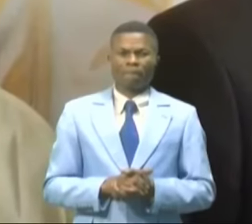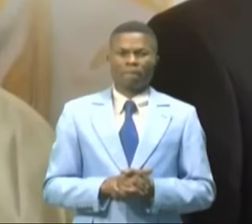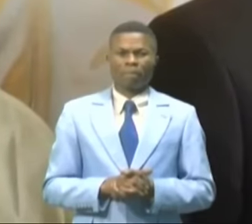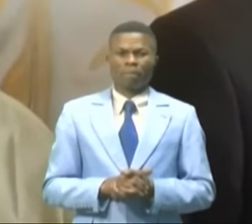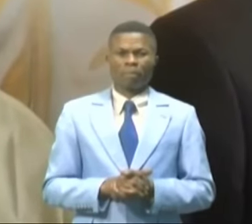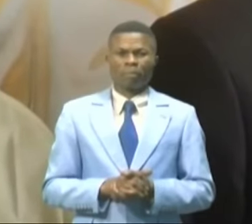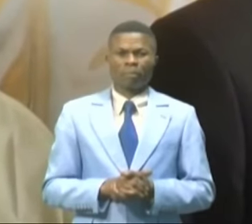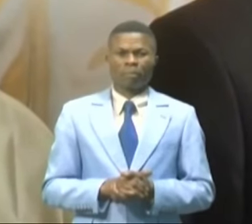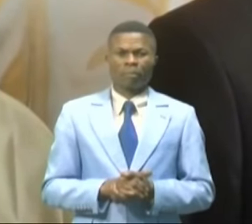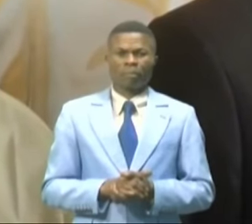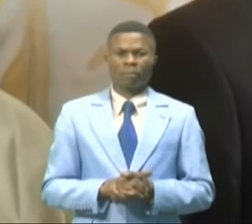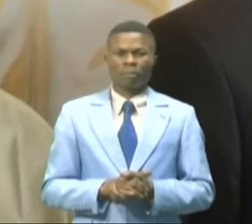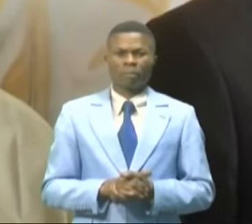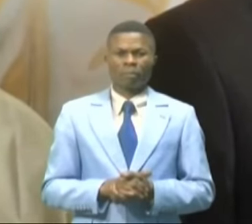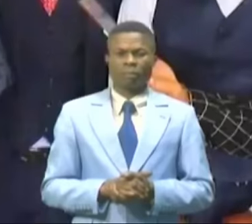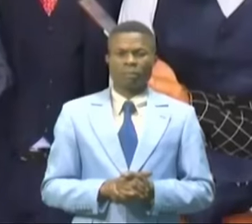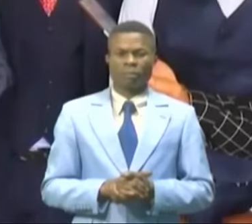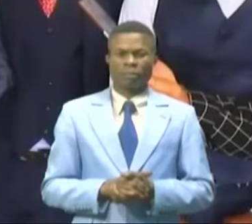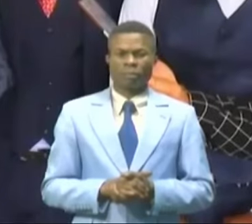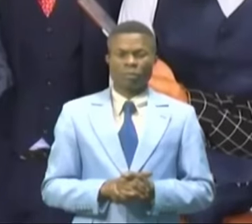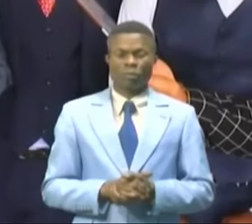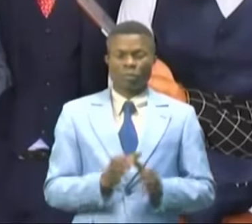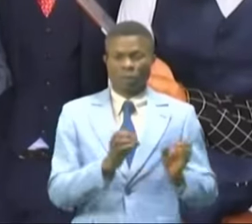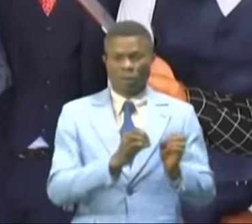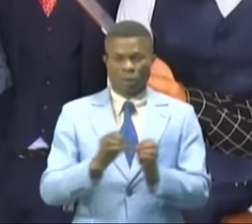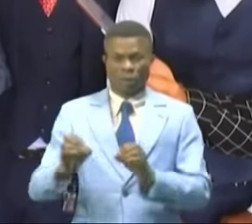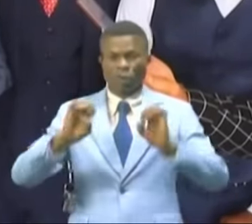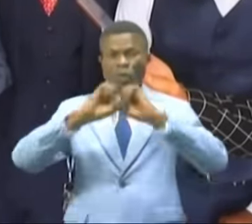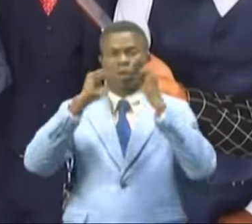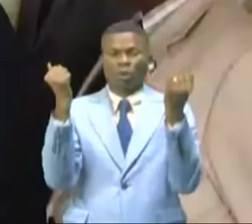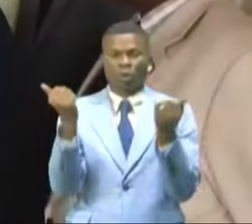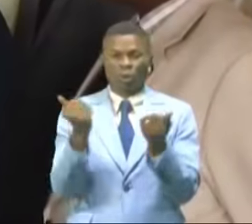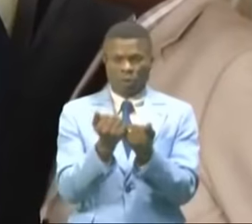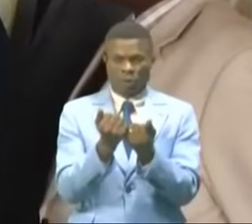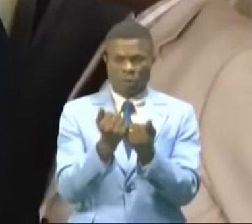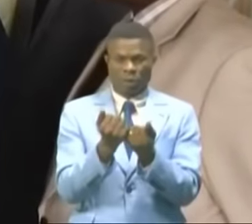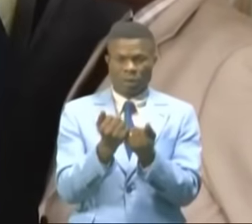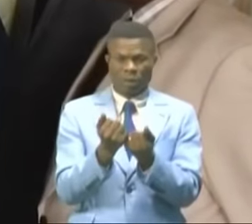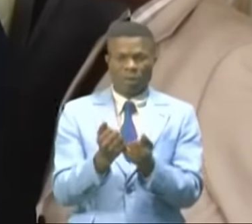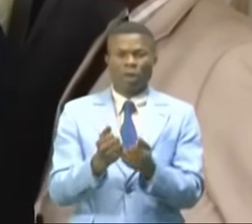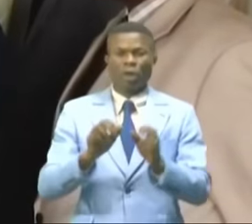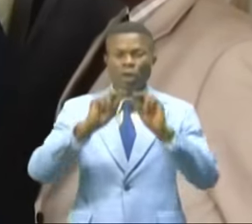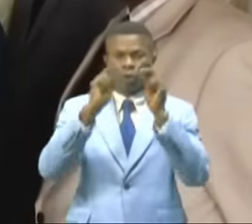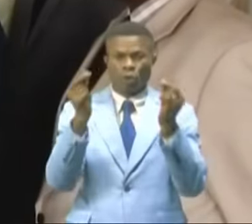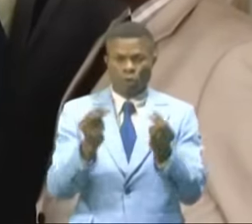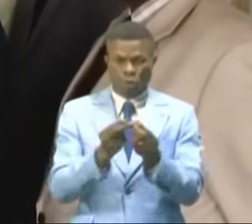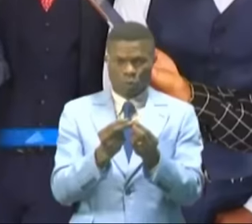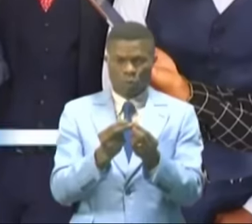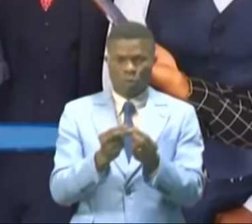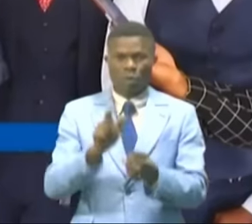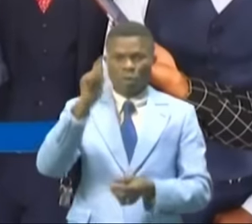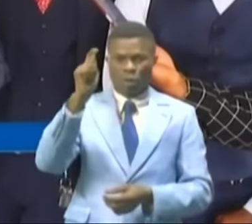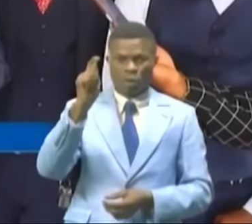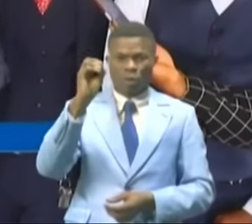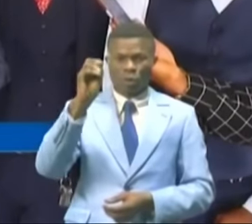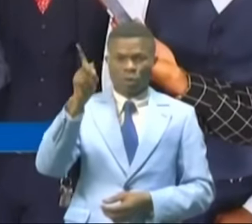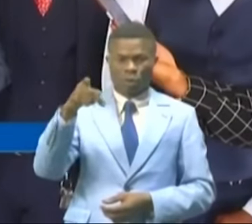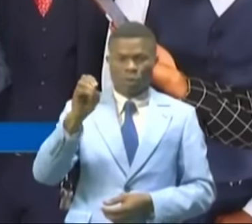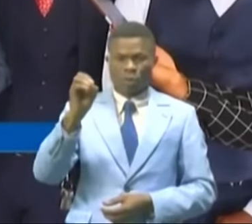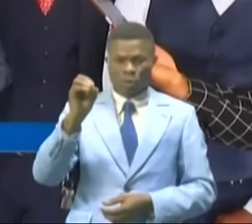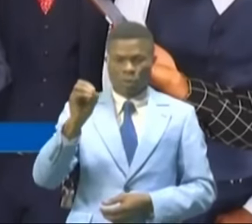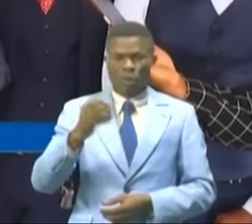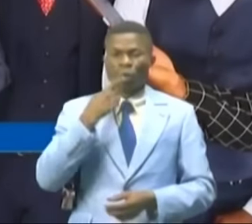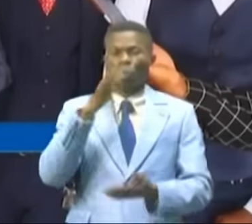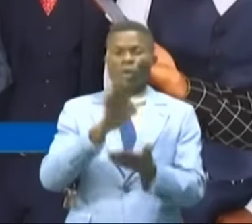équipe gouvernementale. Organisée en association dénommée Isonga Songa Topoké, remercions très